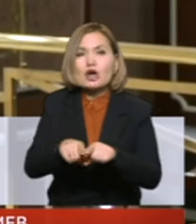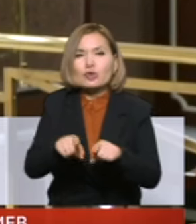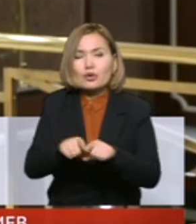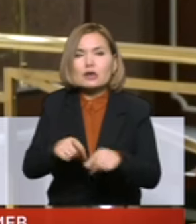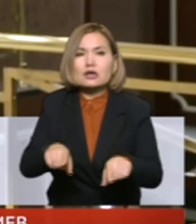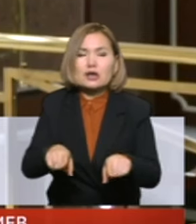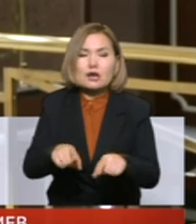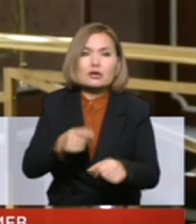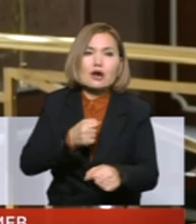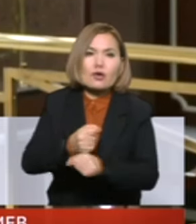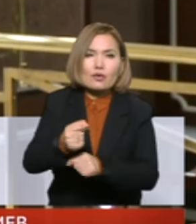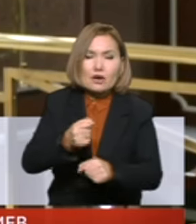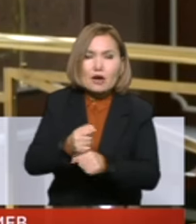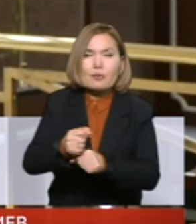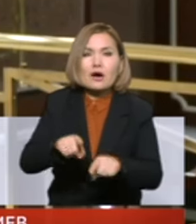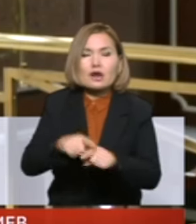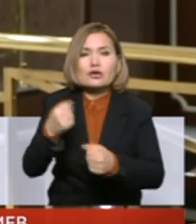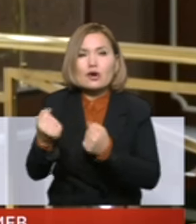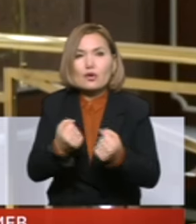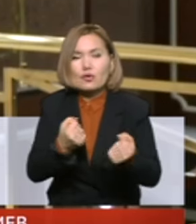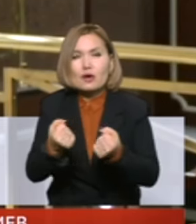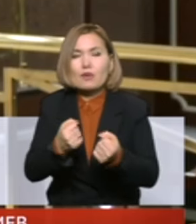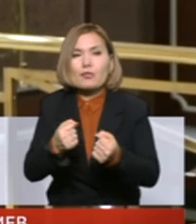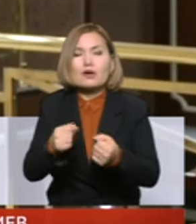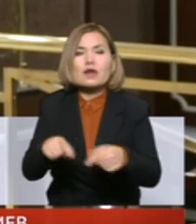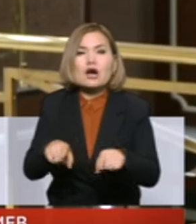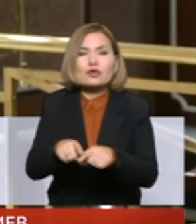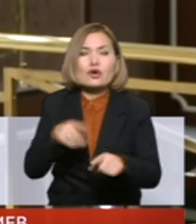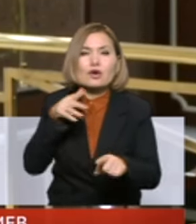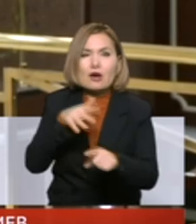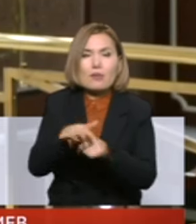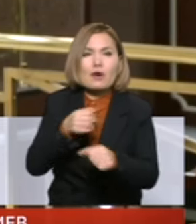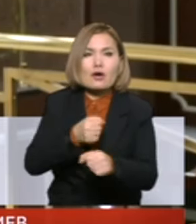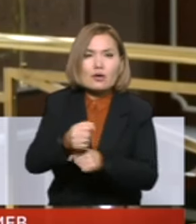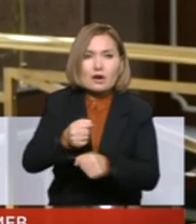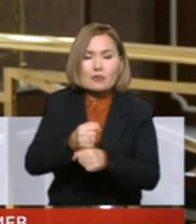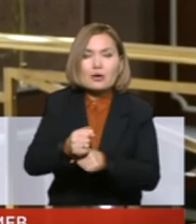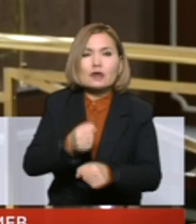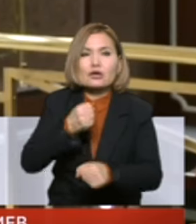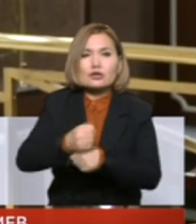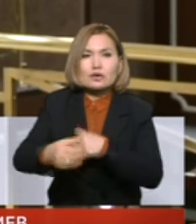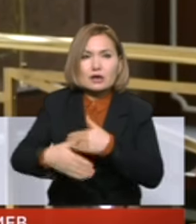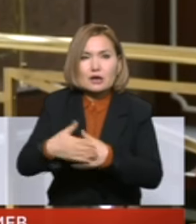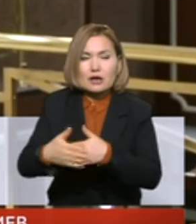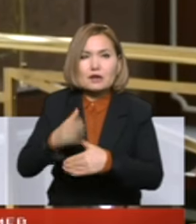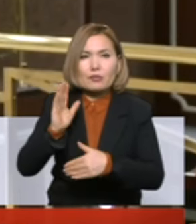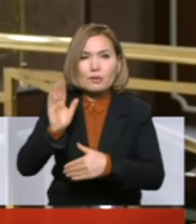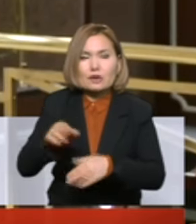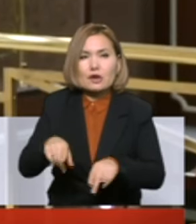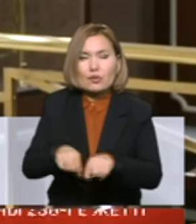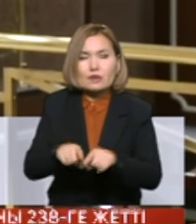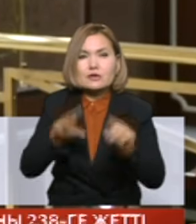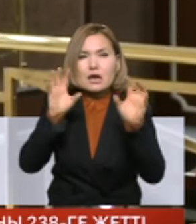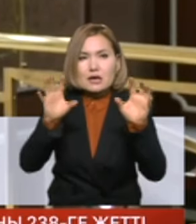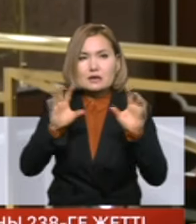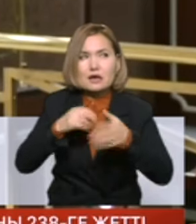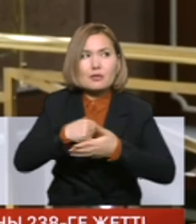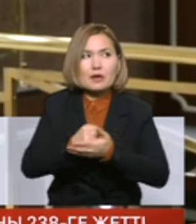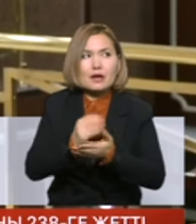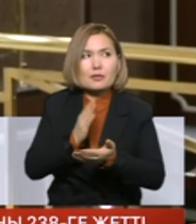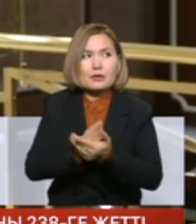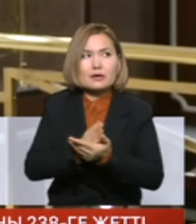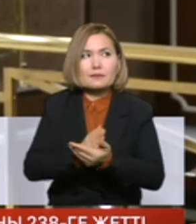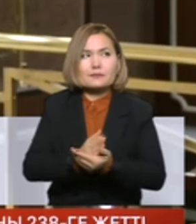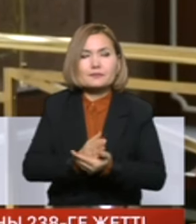ұрып-соғу мәселесі де алдағы уақытта осы заң аясында қылмыстық жауапкершілікке тартылады деген сондай деректер